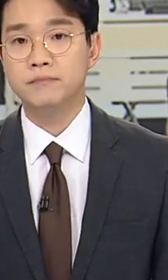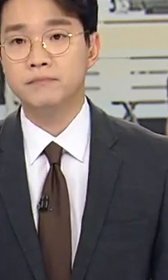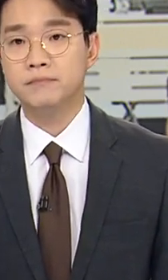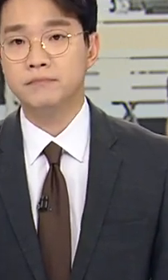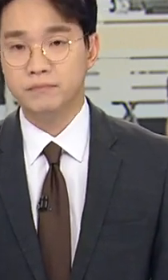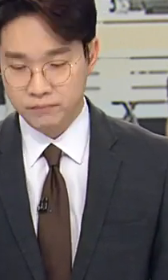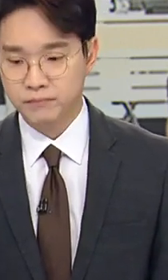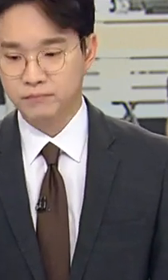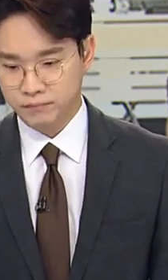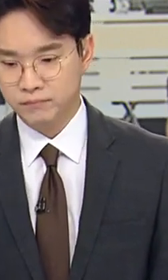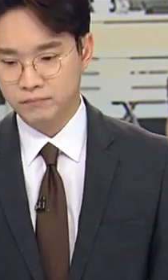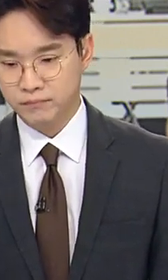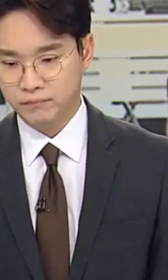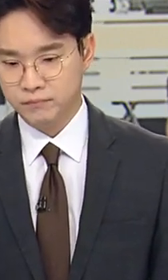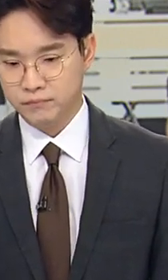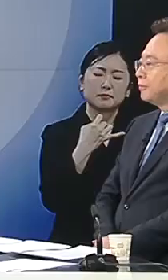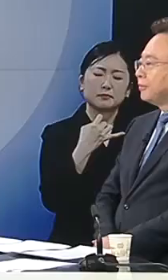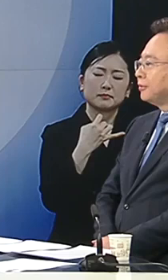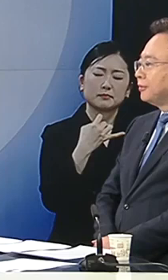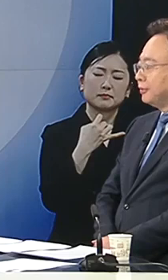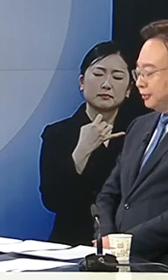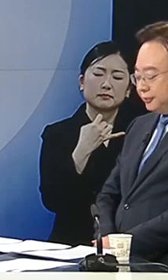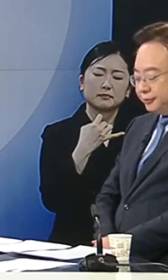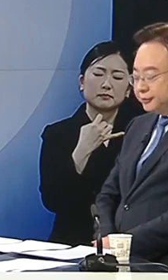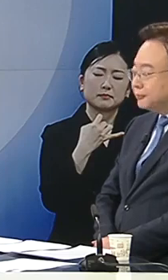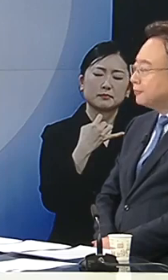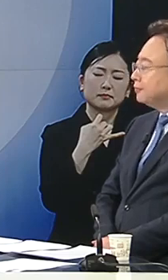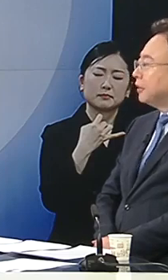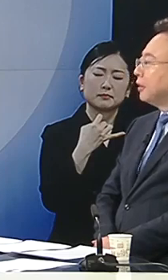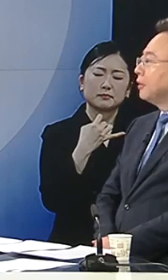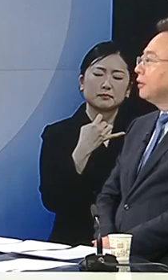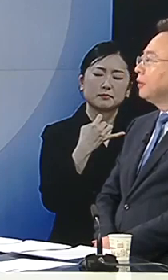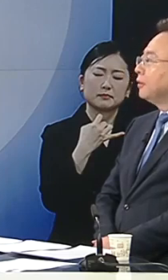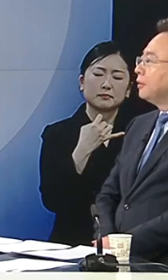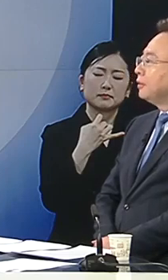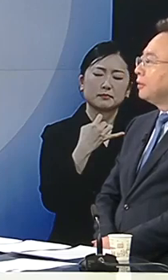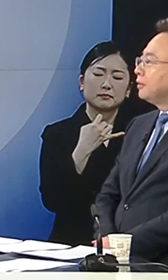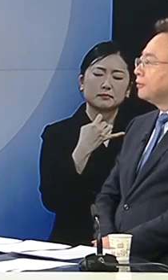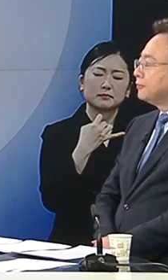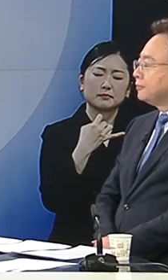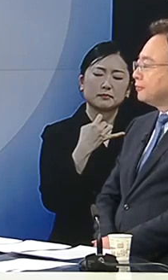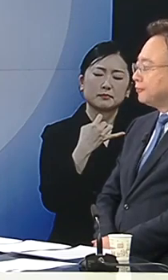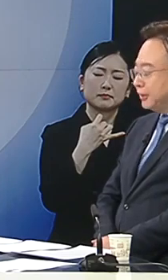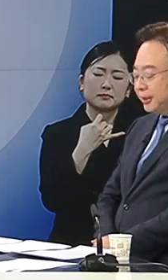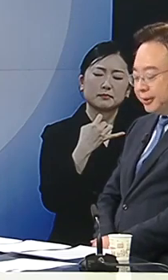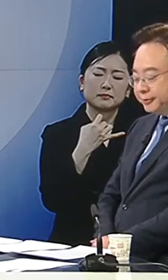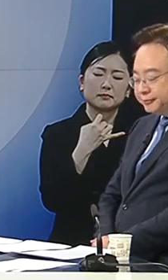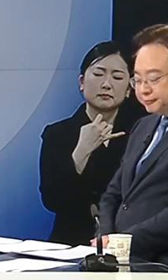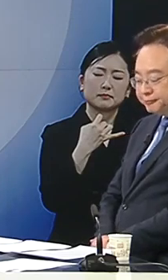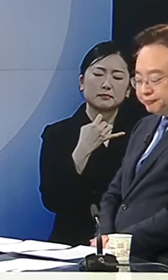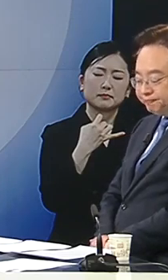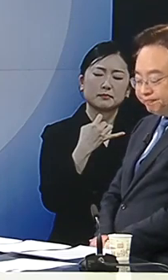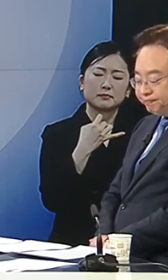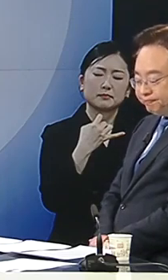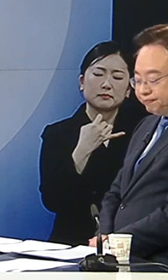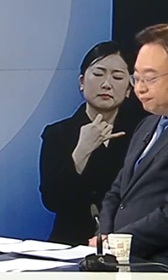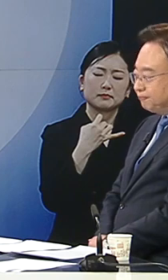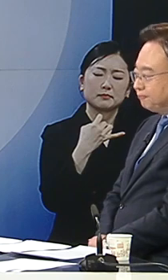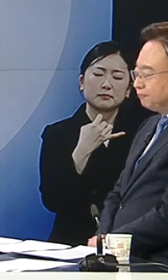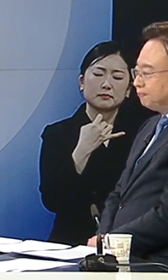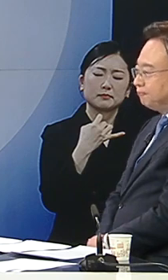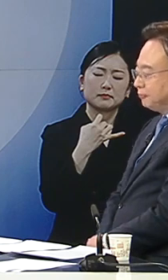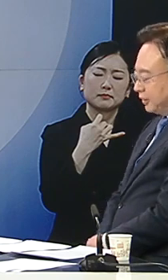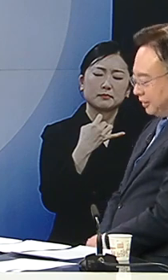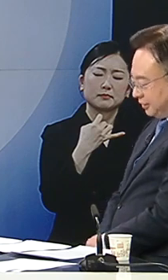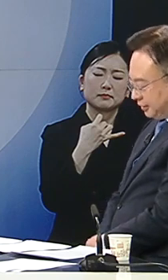참여해달라는 주문도 있었거든요. 계속해서 장관님께도 이어서 질문을 드리면 의료계 의사들 입장은 의사단체 입장은 일방적인